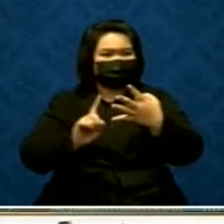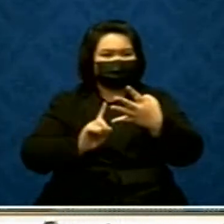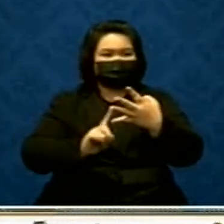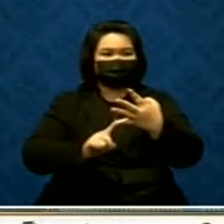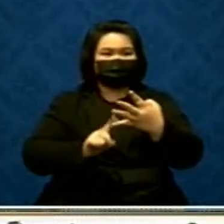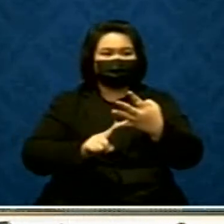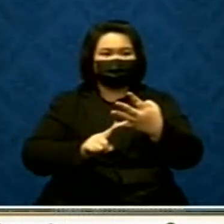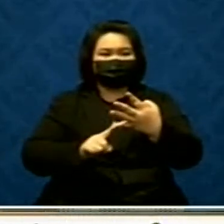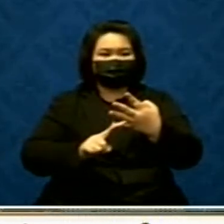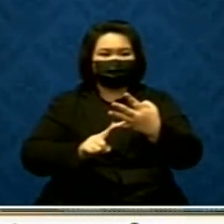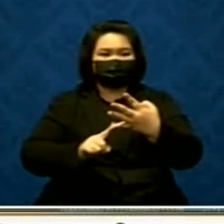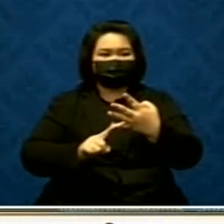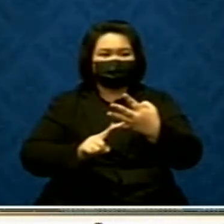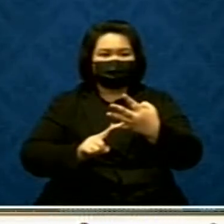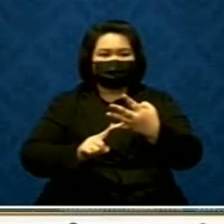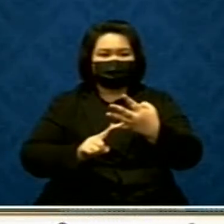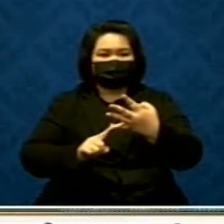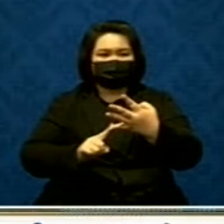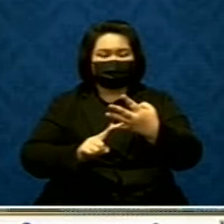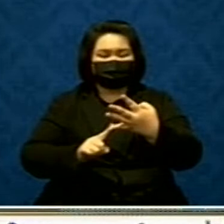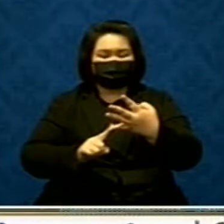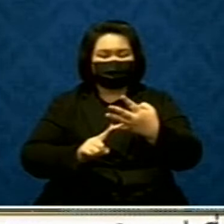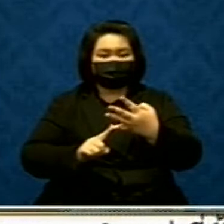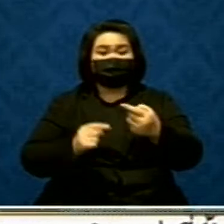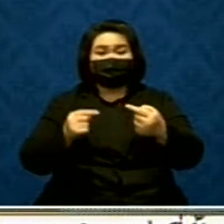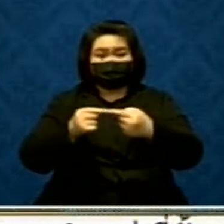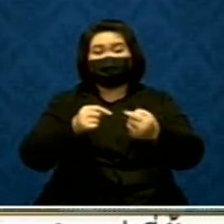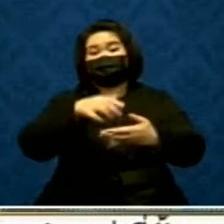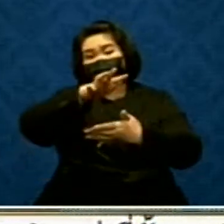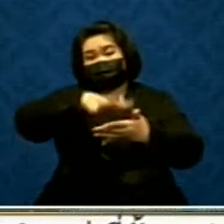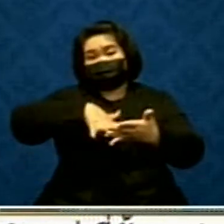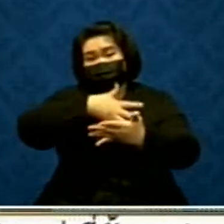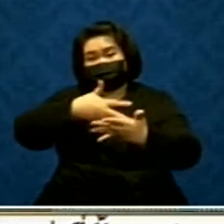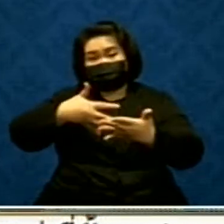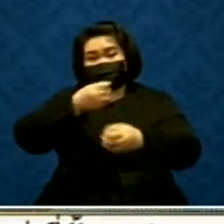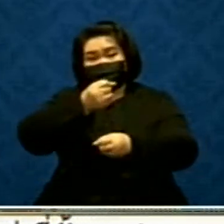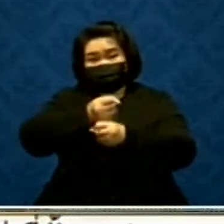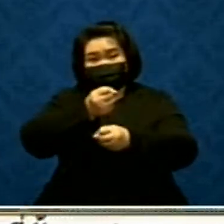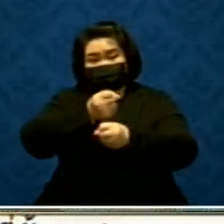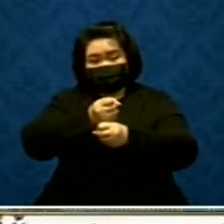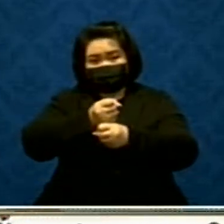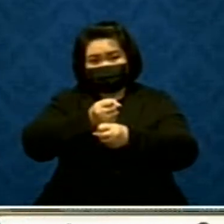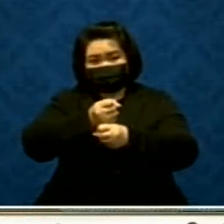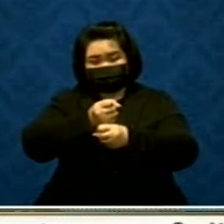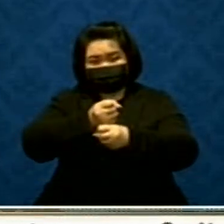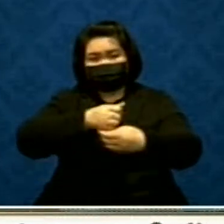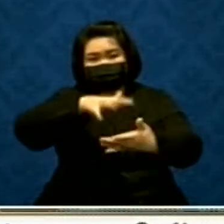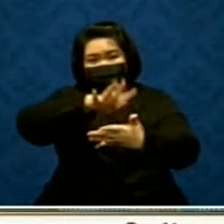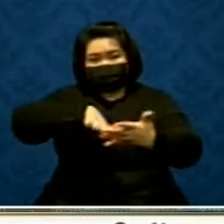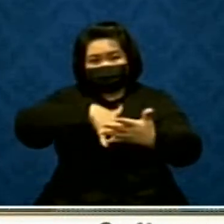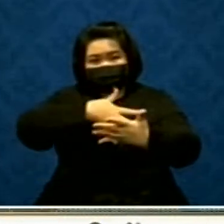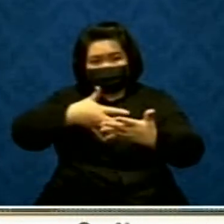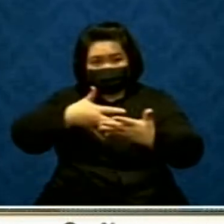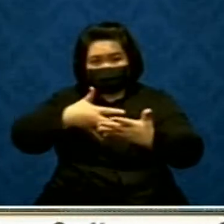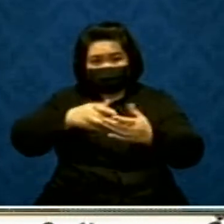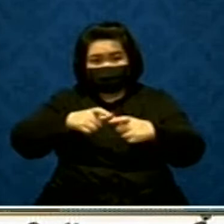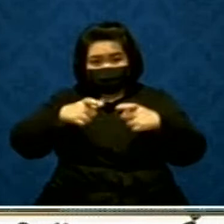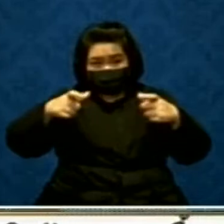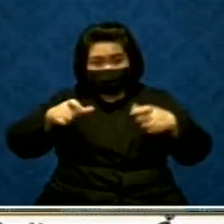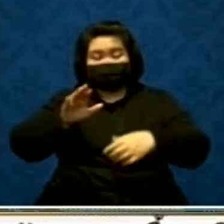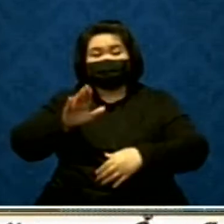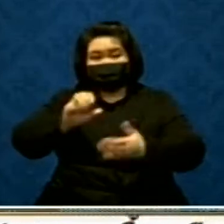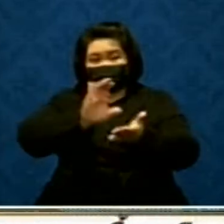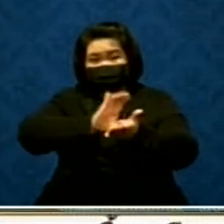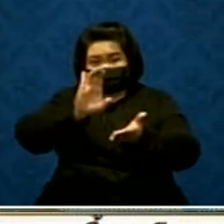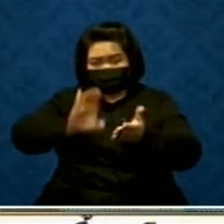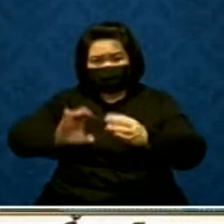ครับก็คือประเด็นของการวางแผนมาสเตอร์แผน MR Map นะครับว่าเป็นการลงทุนโครง